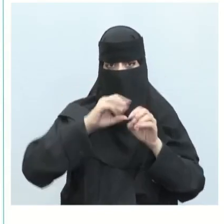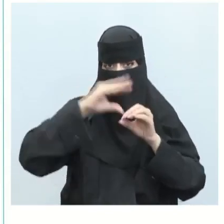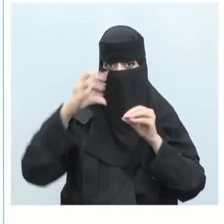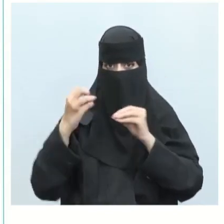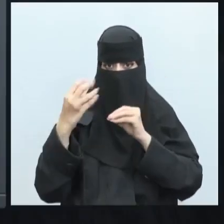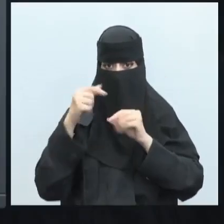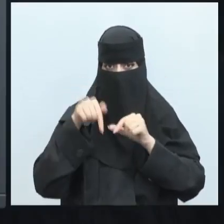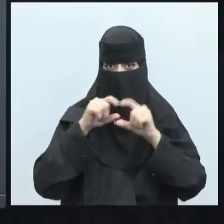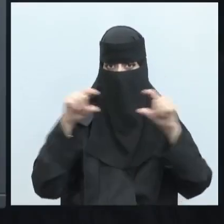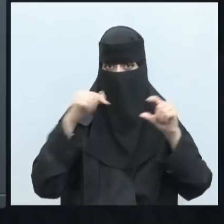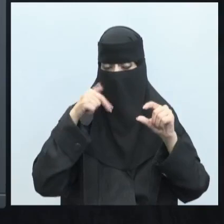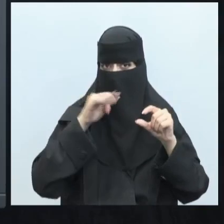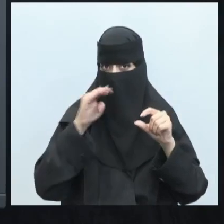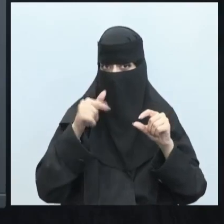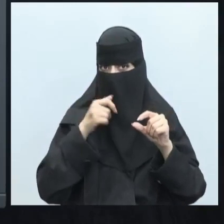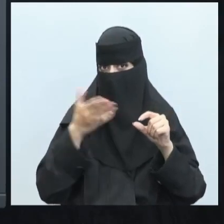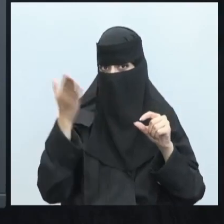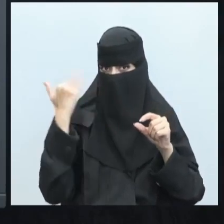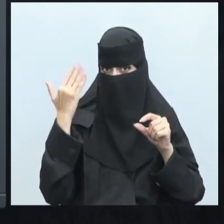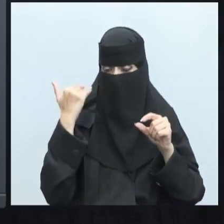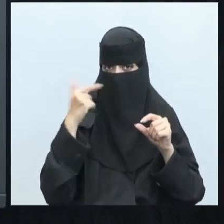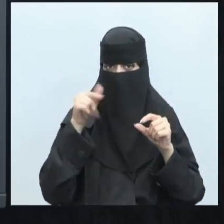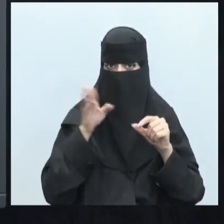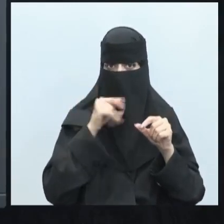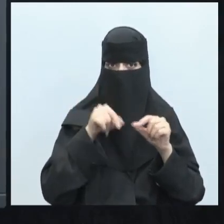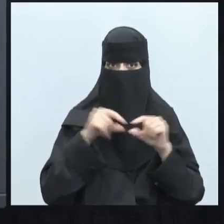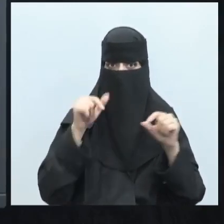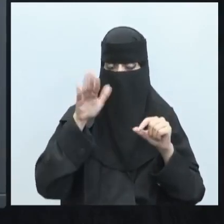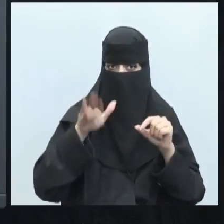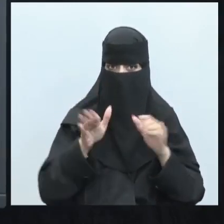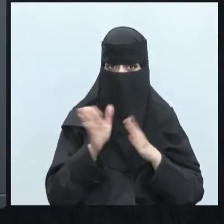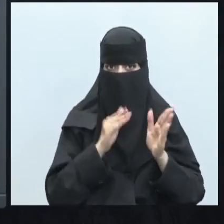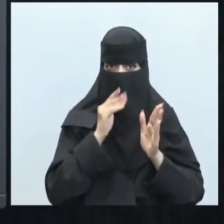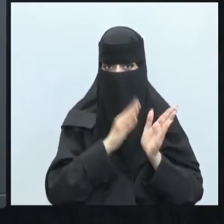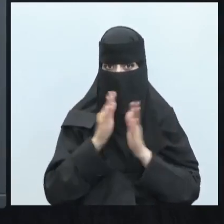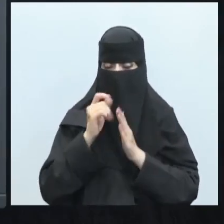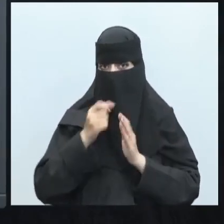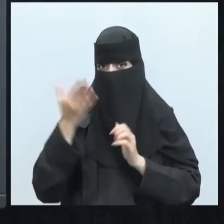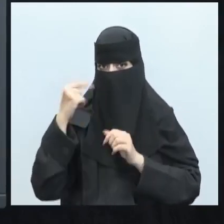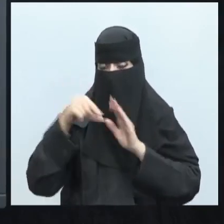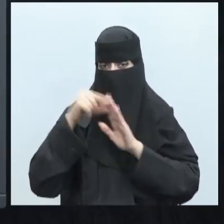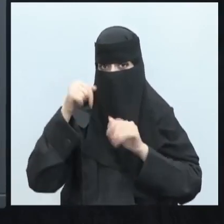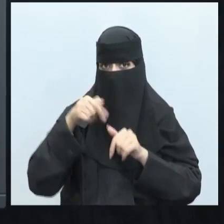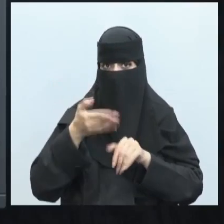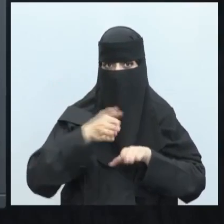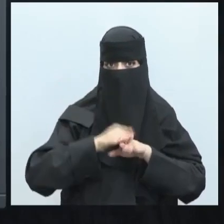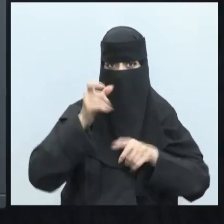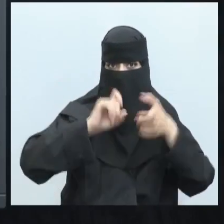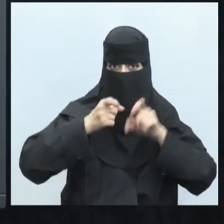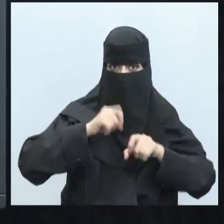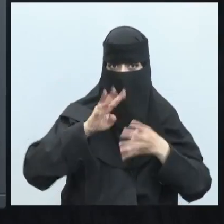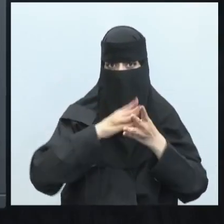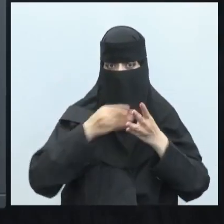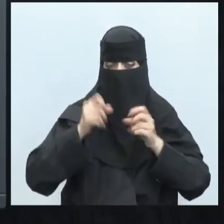رايكم بهذه العباره تعرفنا في دروس الاولى في هذا في الاجزاء الاولى من هذا الدرس على مكونات